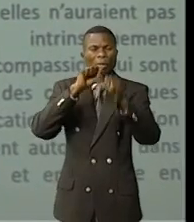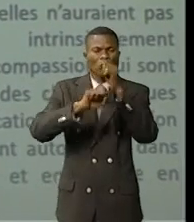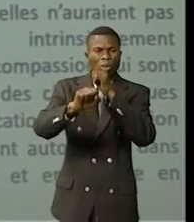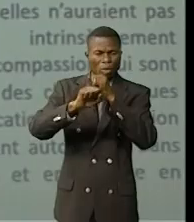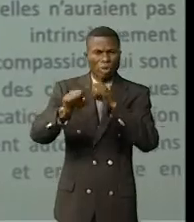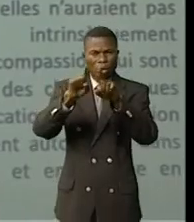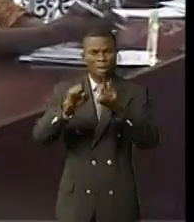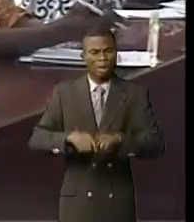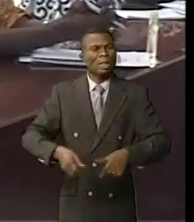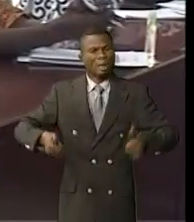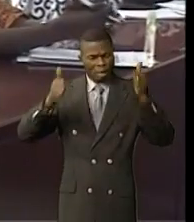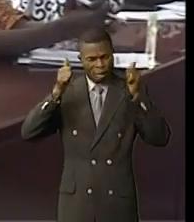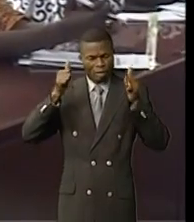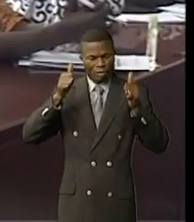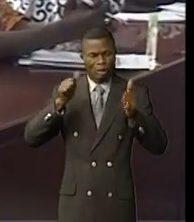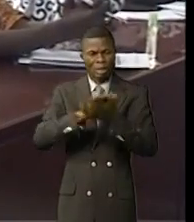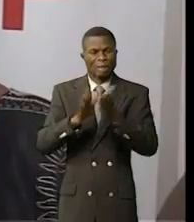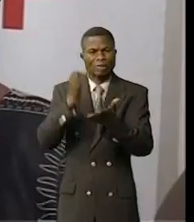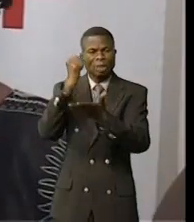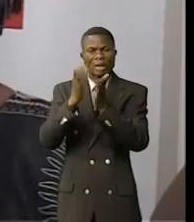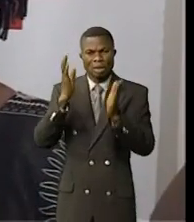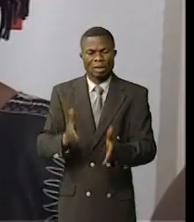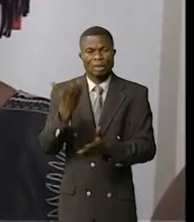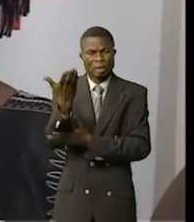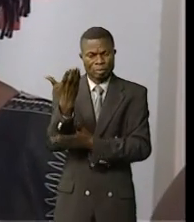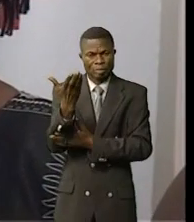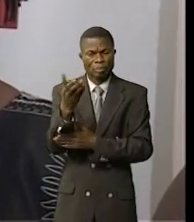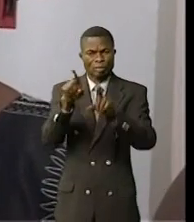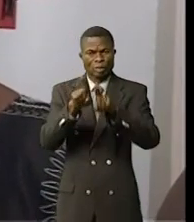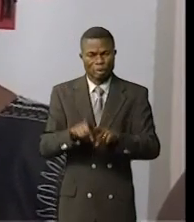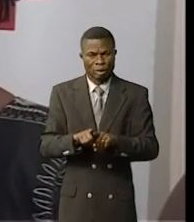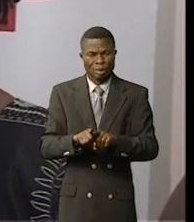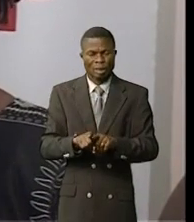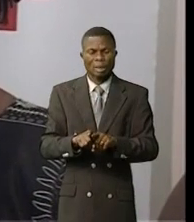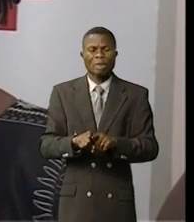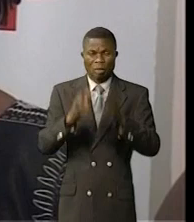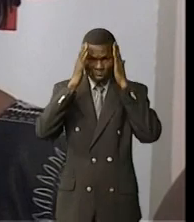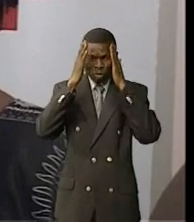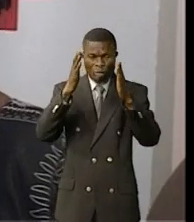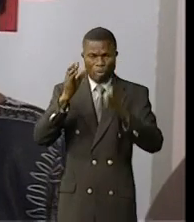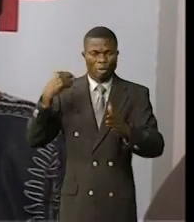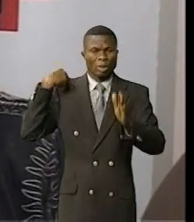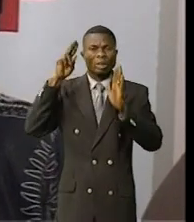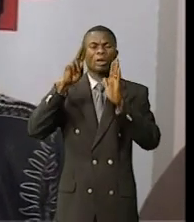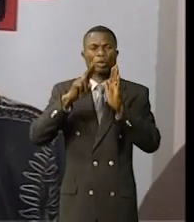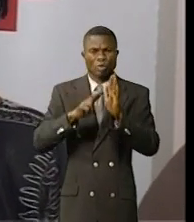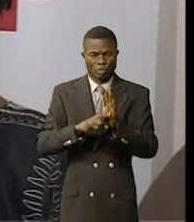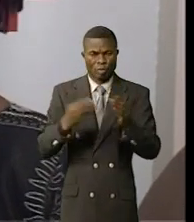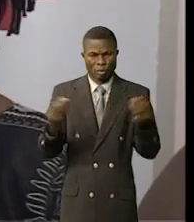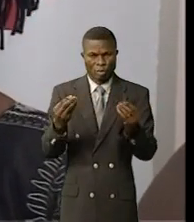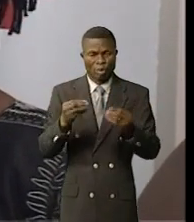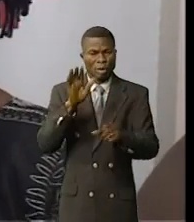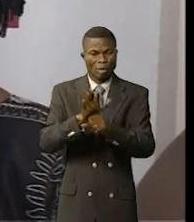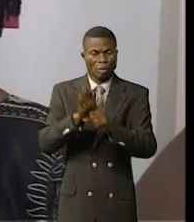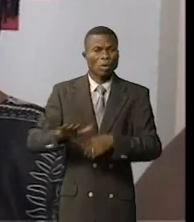et d'en être les ambassadeurs. Nous voulons attirer aussi l'attention de notre gouvernement parce qu'il y a beaucoup